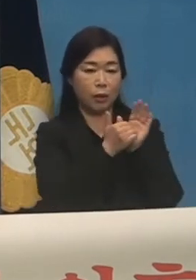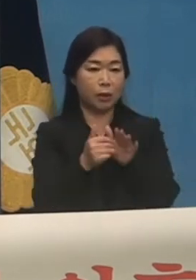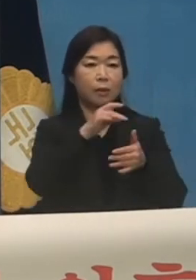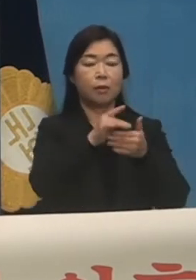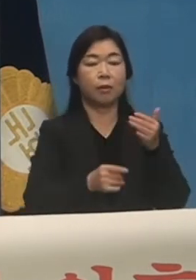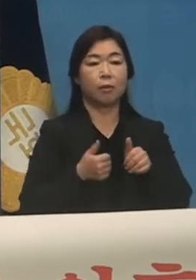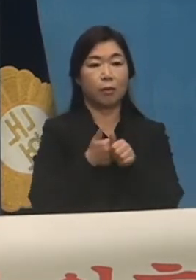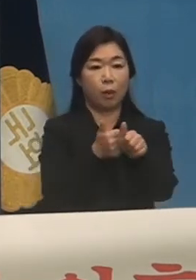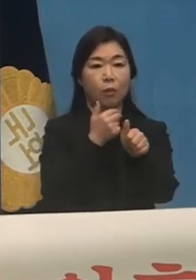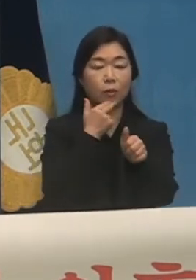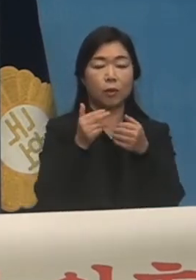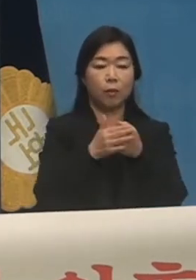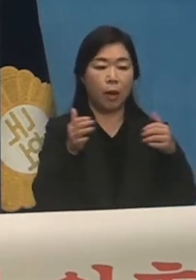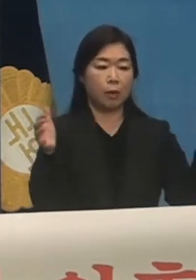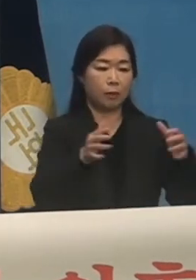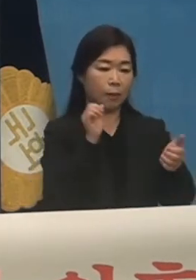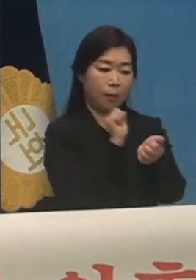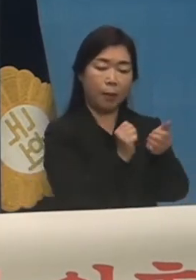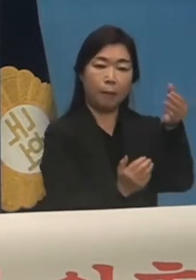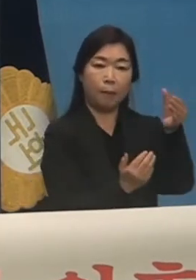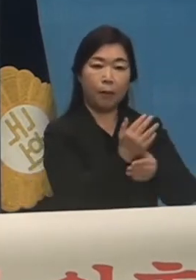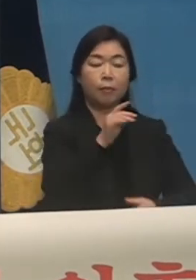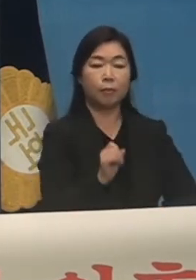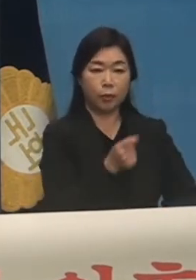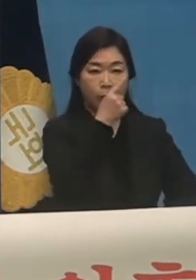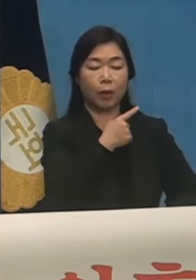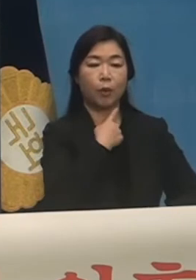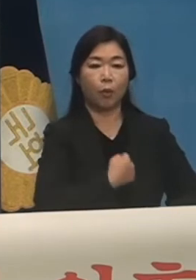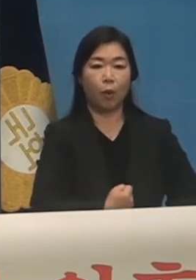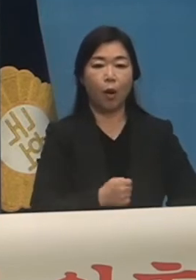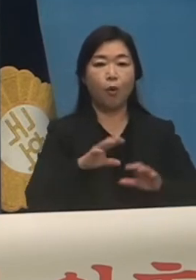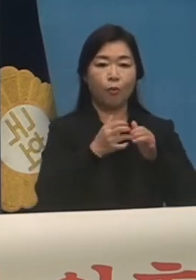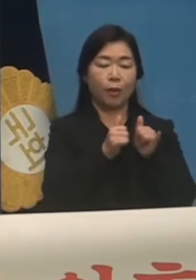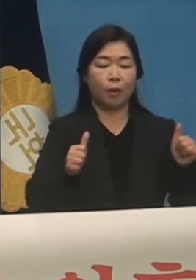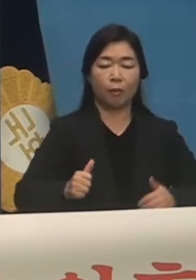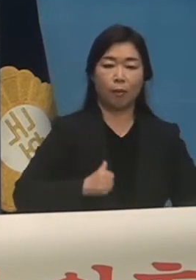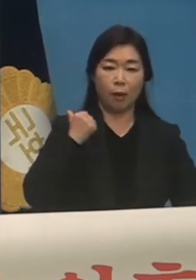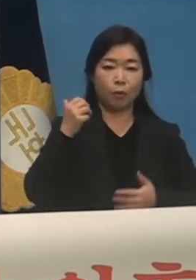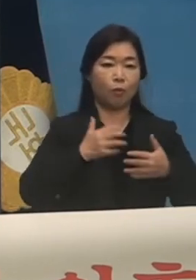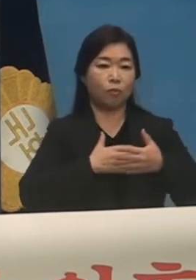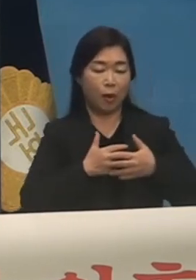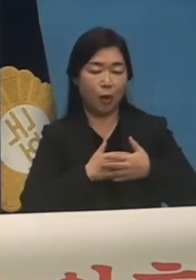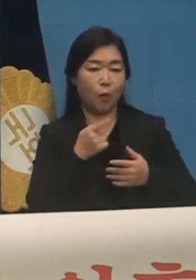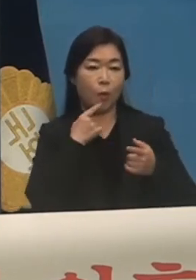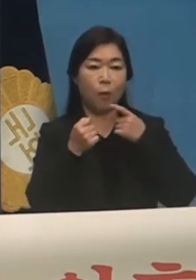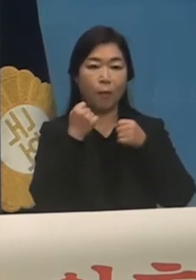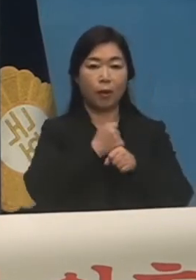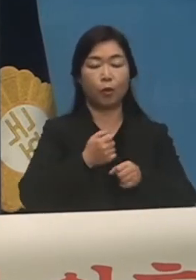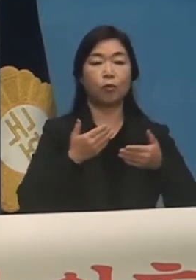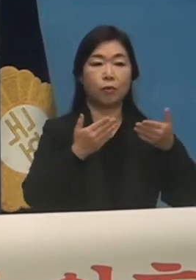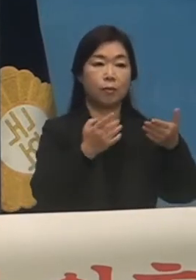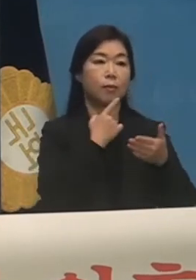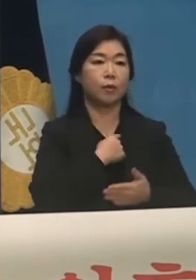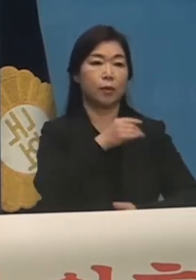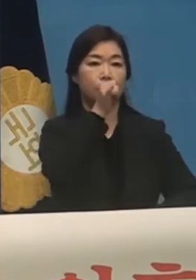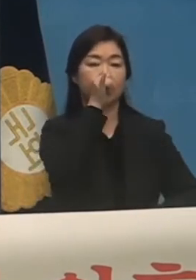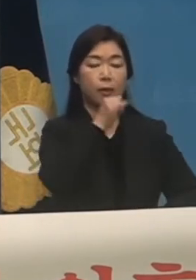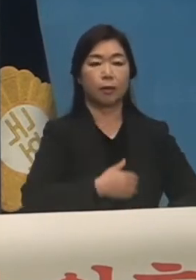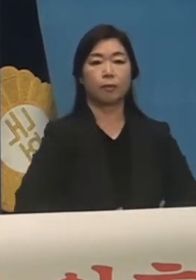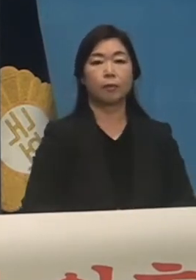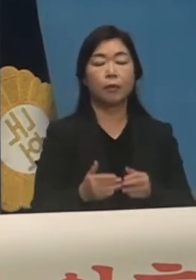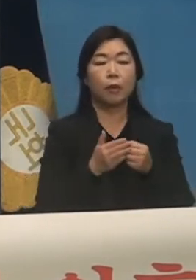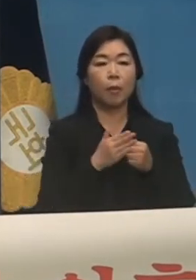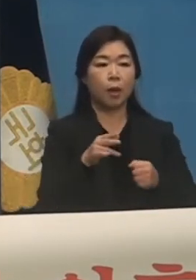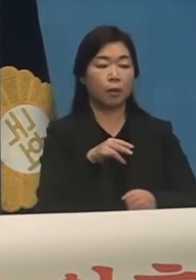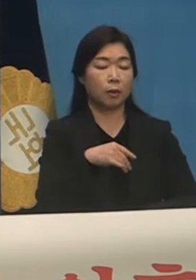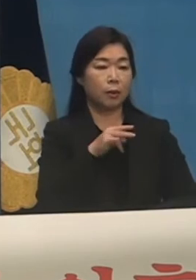따르지 않아 집단 감염의 온상이 되어 전 국민을 불안과 공포에 빠뜨린 바 있다. 이러한